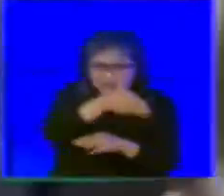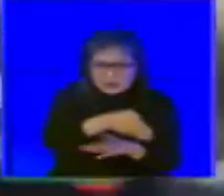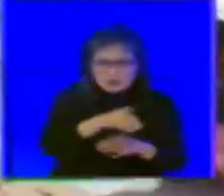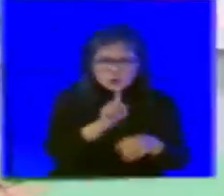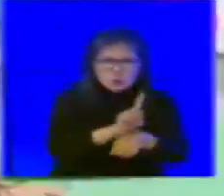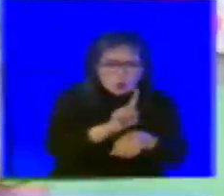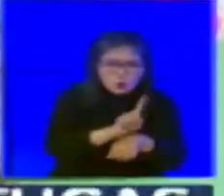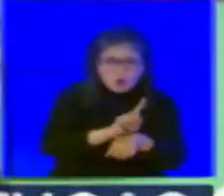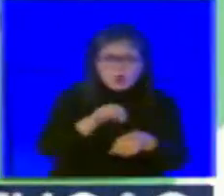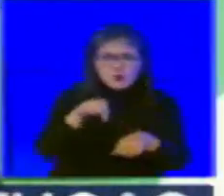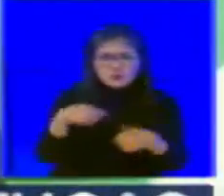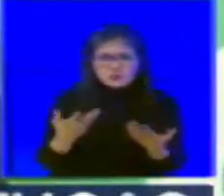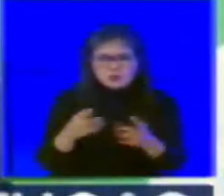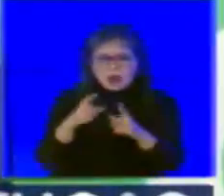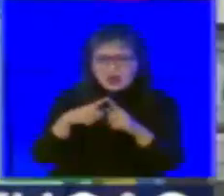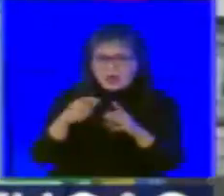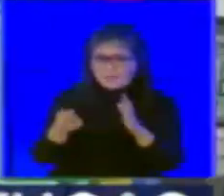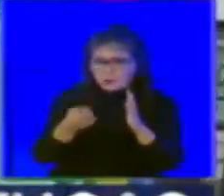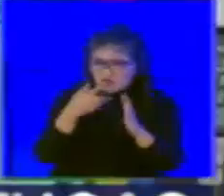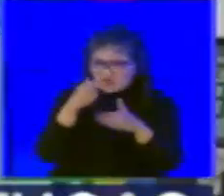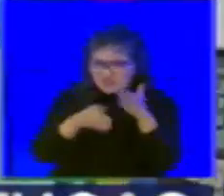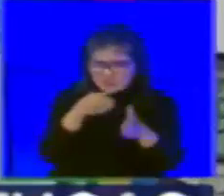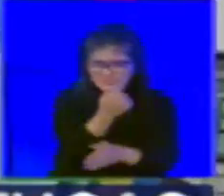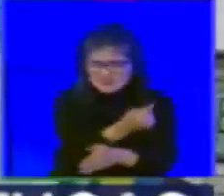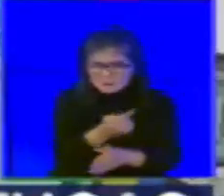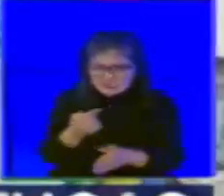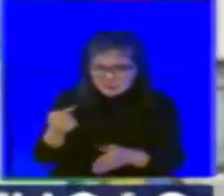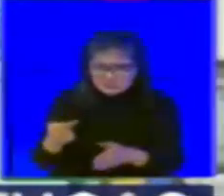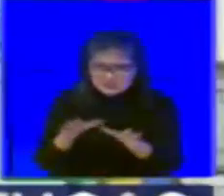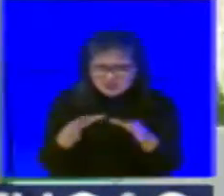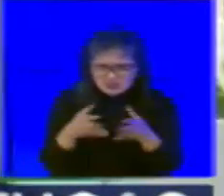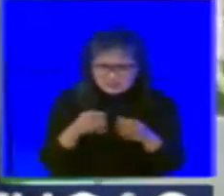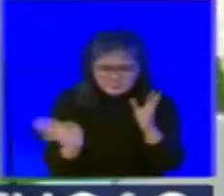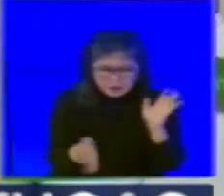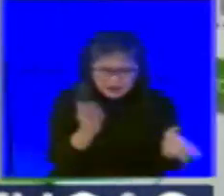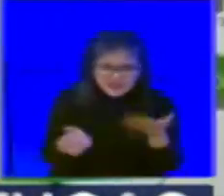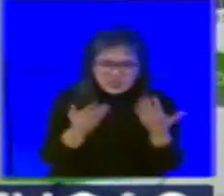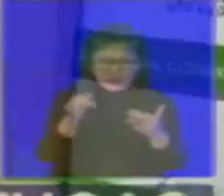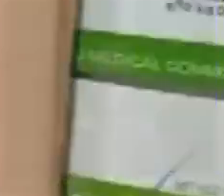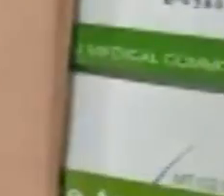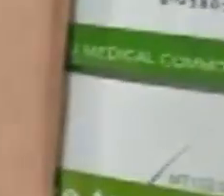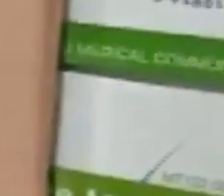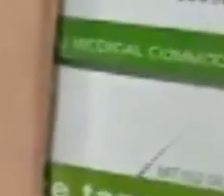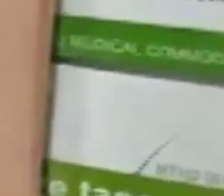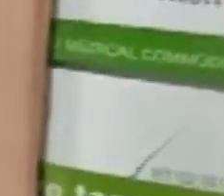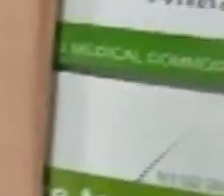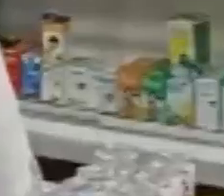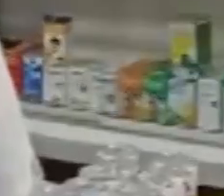Padang Timur, Padang, Sumatera Barat. Tugas melakukan razia terkait adanya dugaan penimbunan serta penjualan